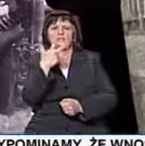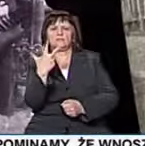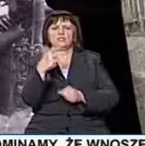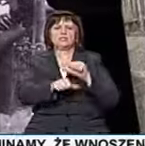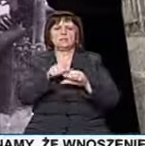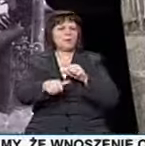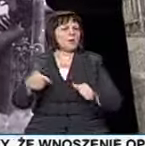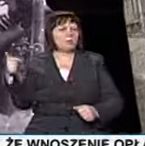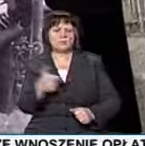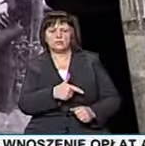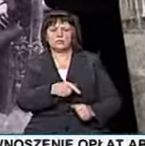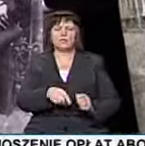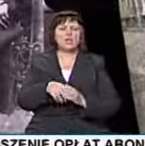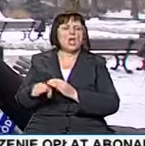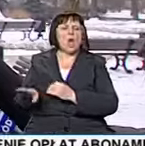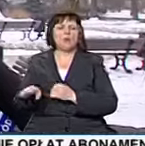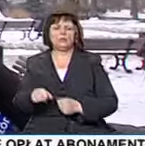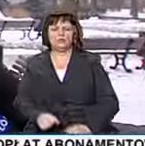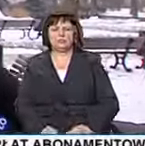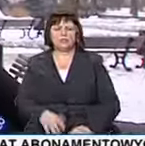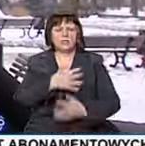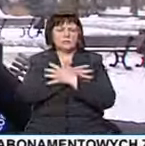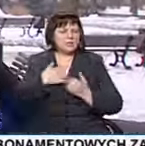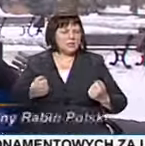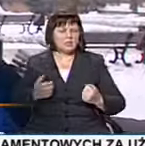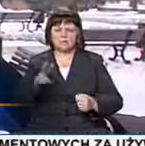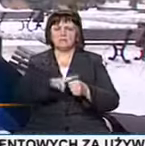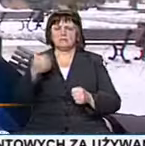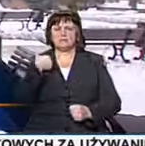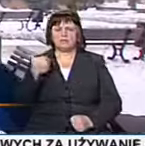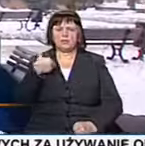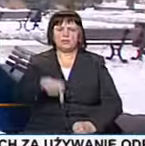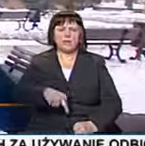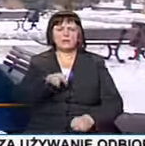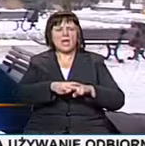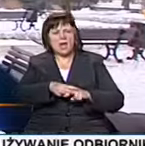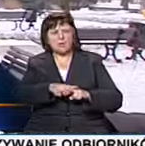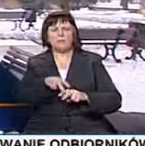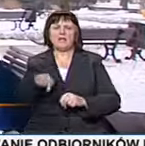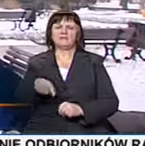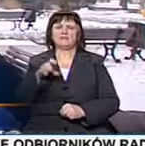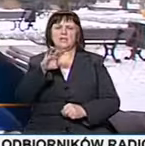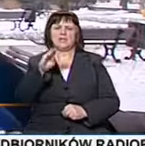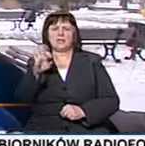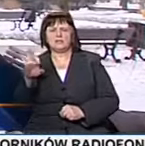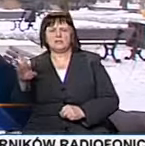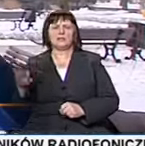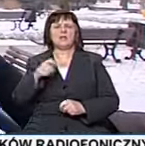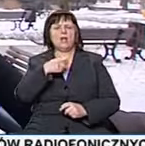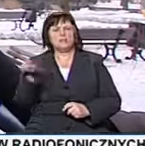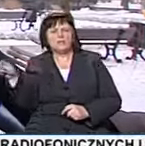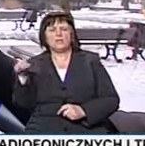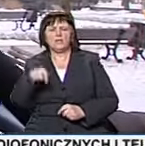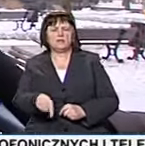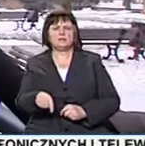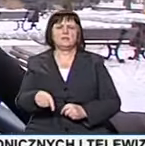1943 roku musieli je opuścić. Tragedie, które były tutaj, te okupacje, getta, deportacje, dalej to